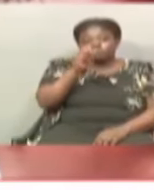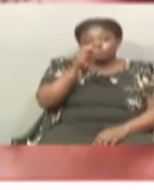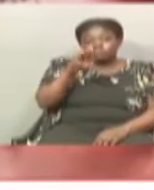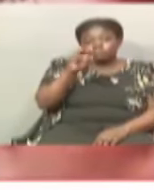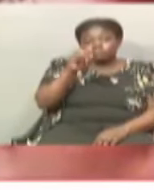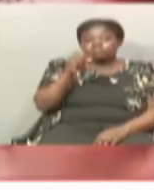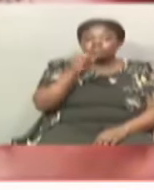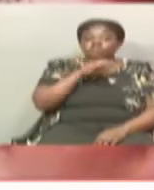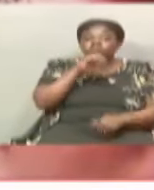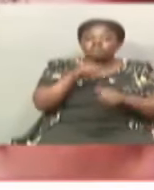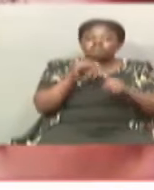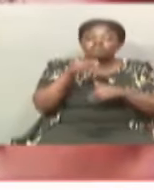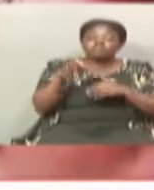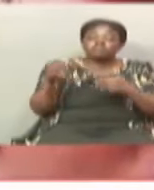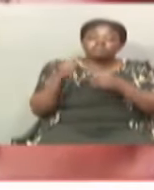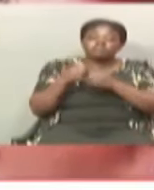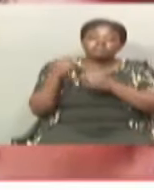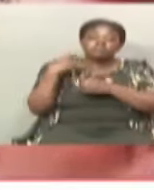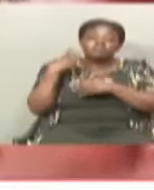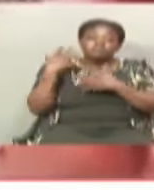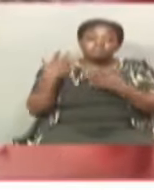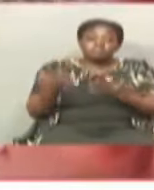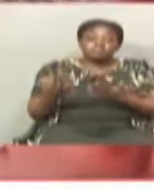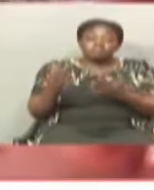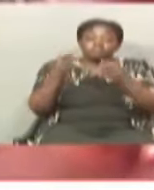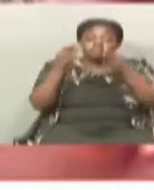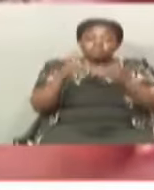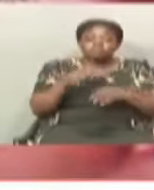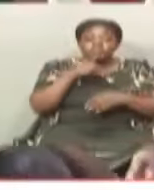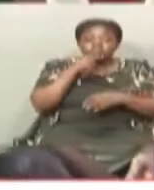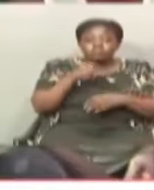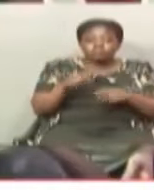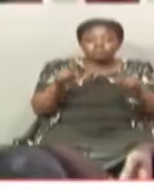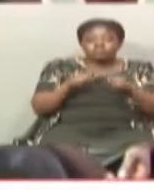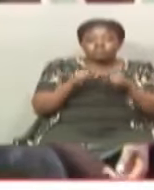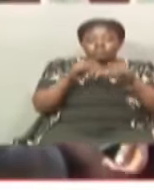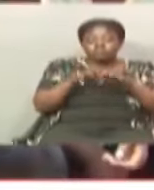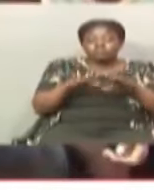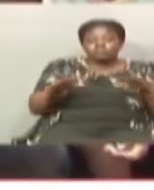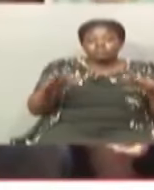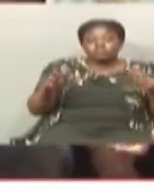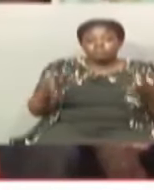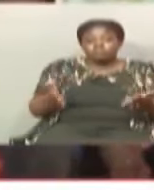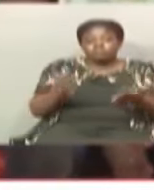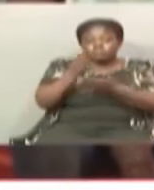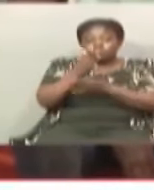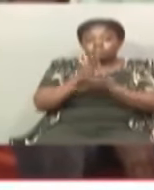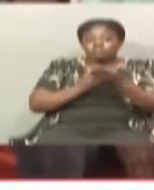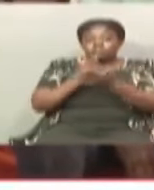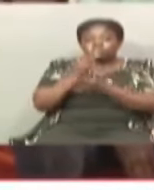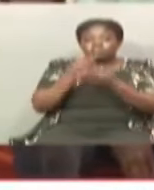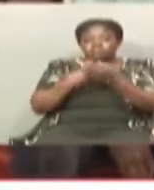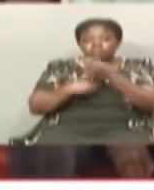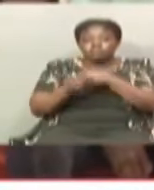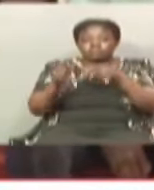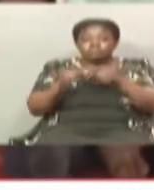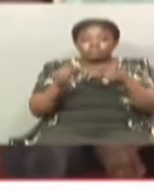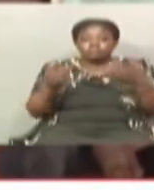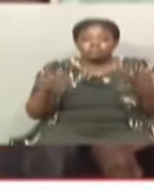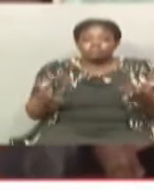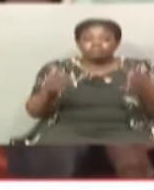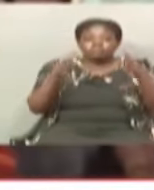nga beemulugunya ku mannyinaabwe Ssentongo olw'okwekumya emmaali ya kitaabwe ng'ettaka ly'ebijja alisazeeko ploti n'atunda n'okwekumya